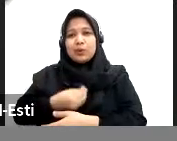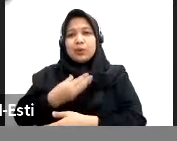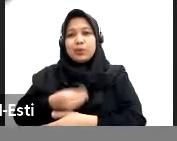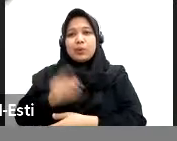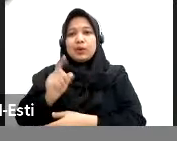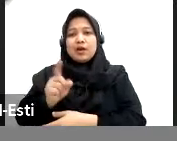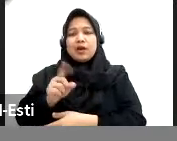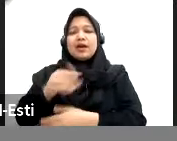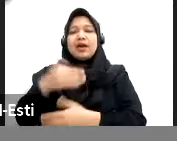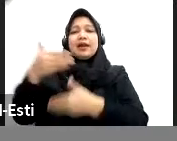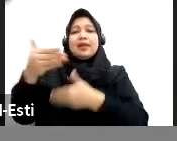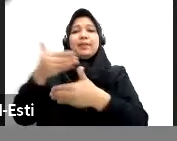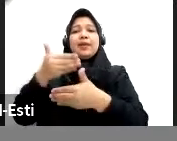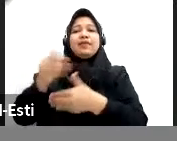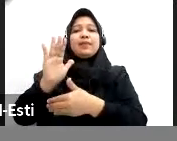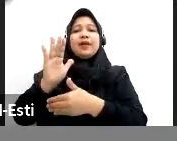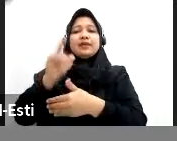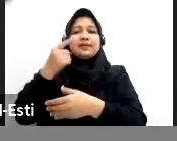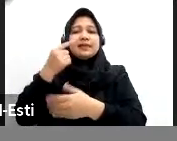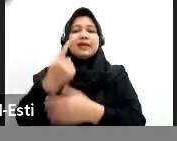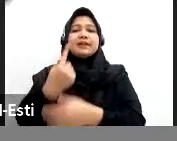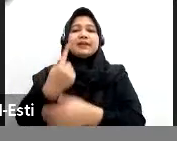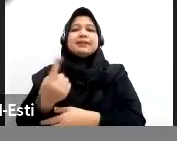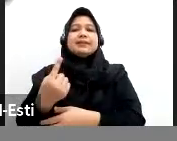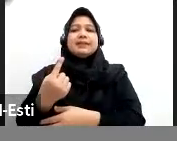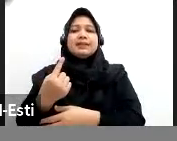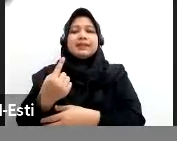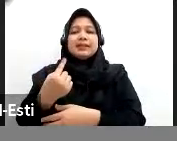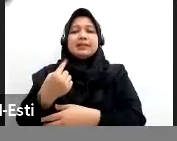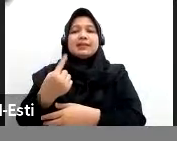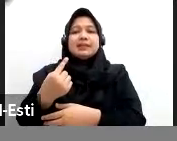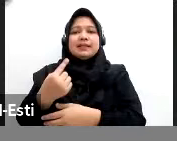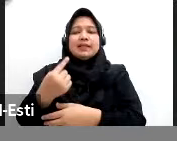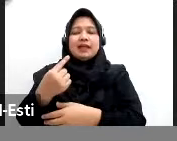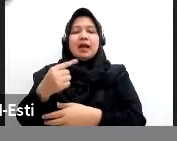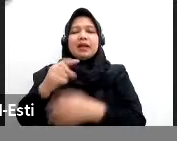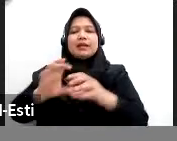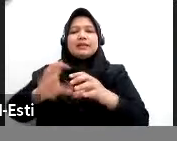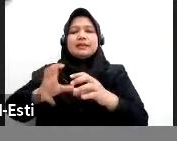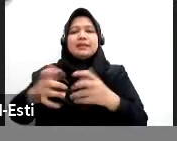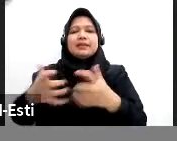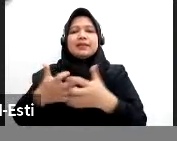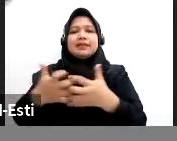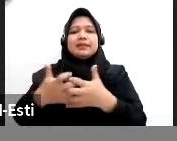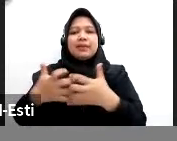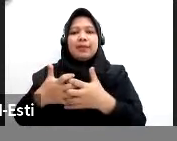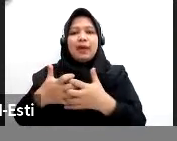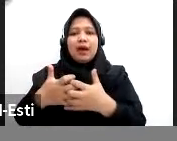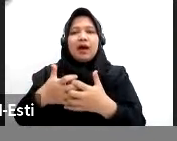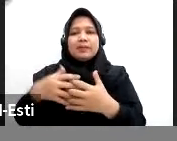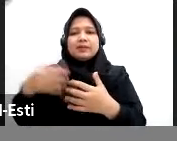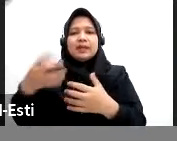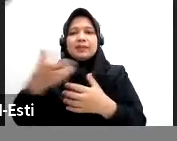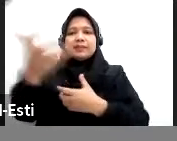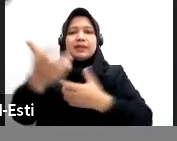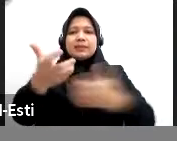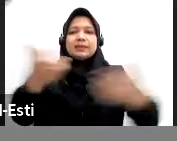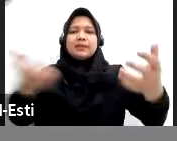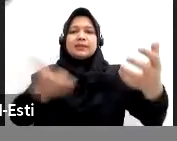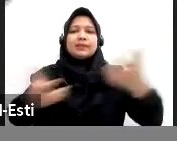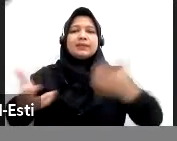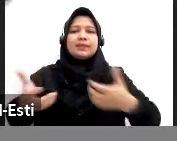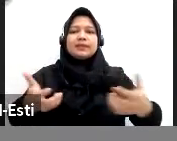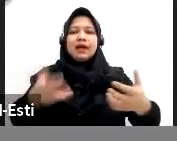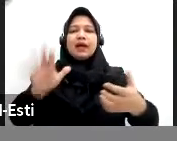benda part membedakan jenis-jenis aduannya dengan menggunakan kecerdasan artifisial dan juga statistiknya dapat digunakan untuk